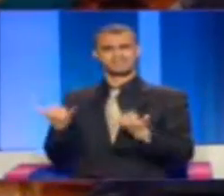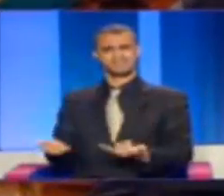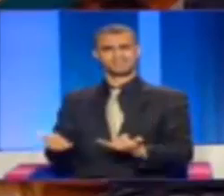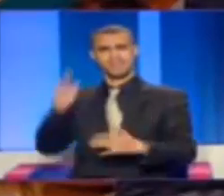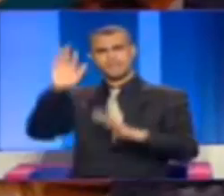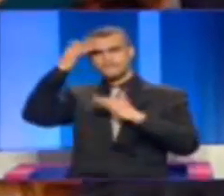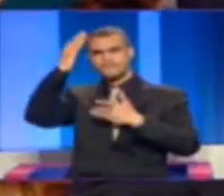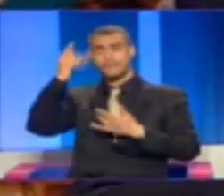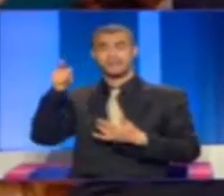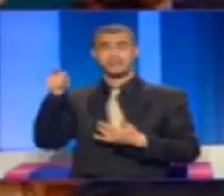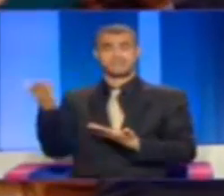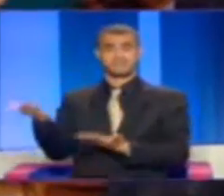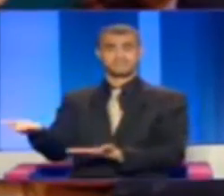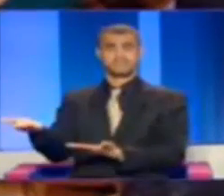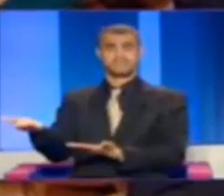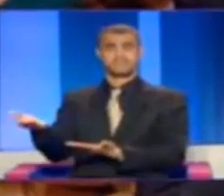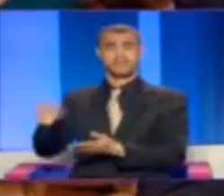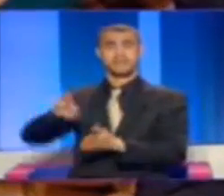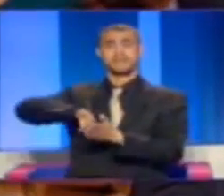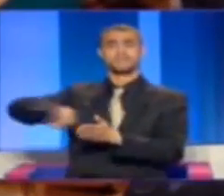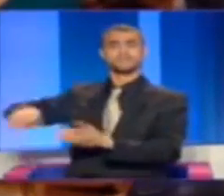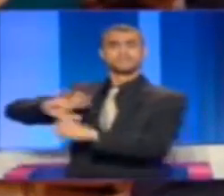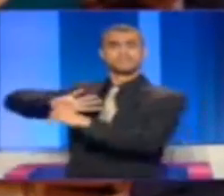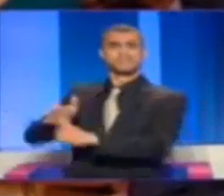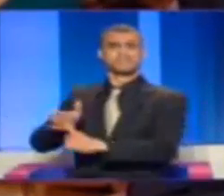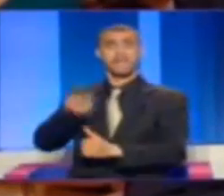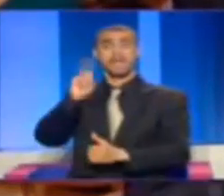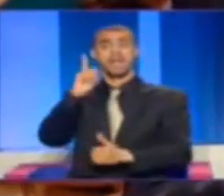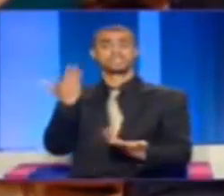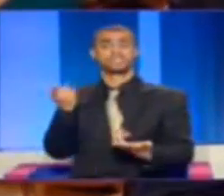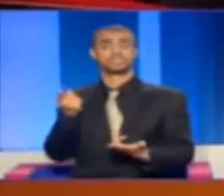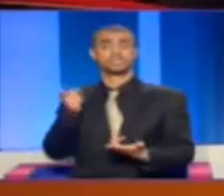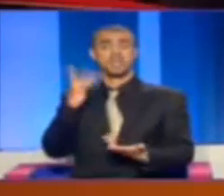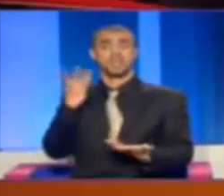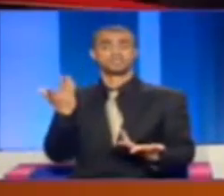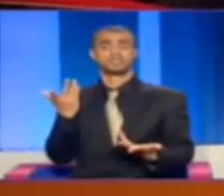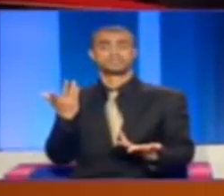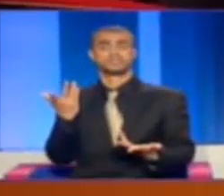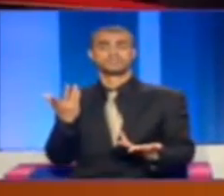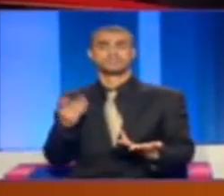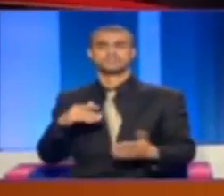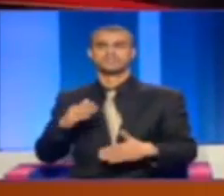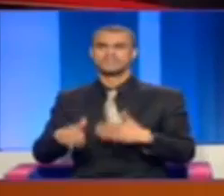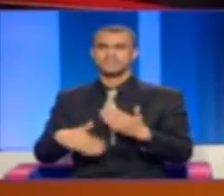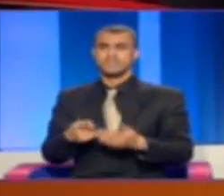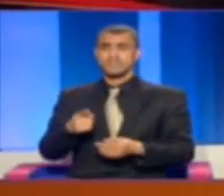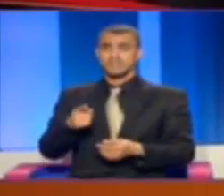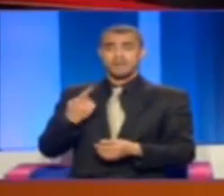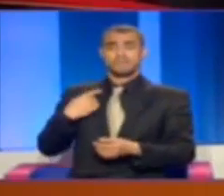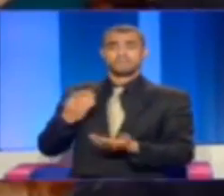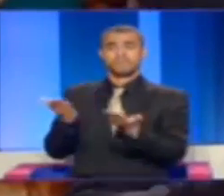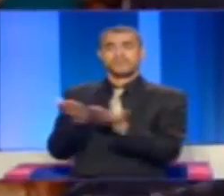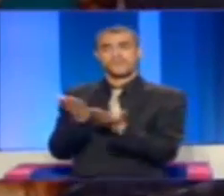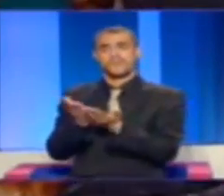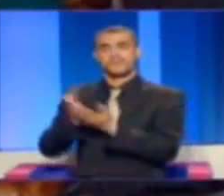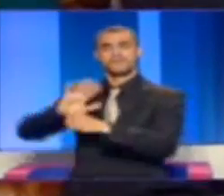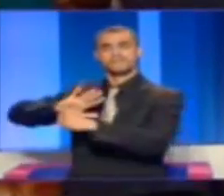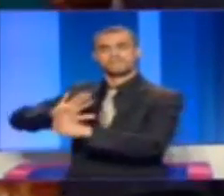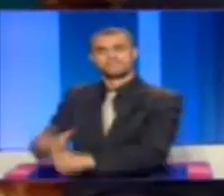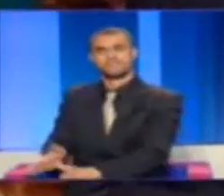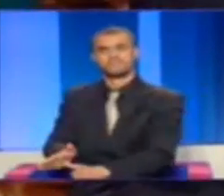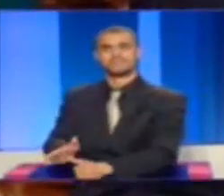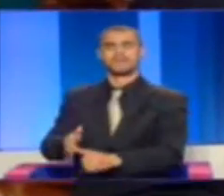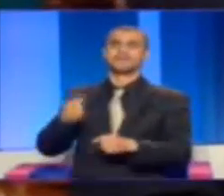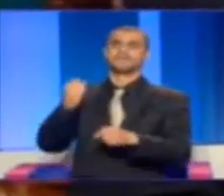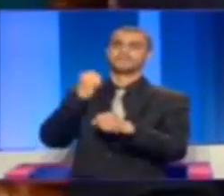الاجتماعي؟ هذا كله تيخلي هاد النفسية، تيخلينا نسألوا هاد النفسية كيف تشتغل؟ نفسية محكوم عليها بالإقصاء من التعليم، من الإقصاء